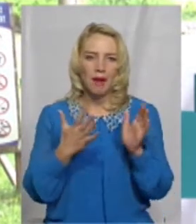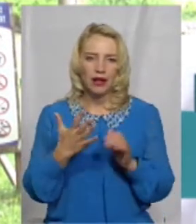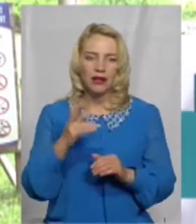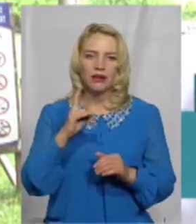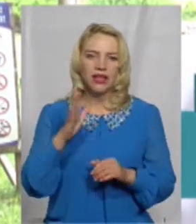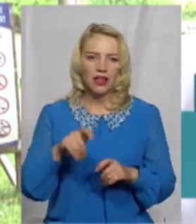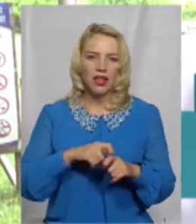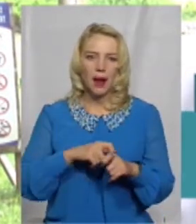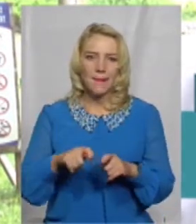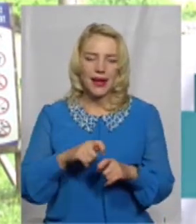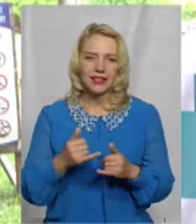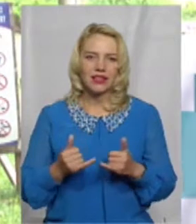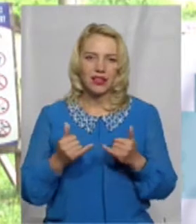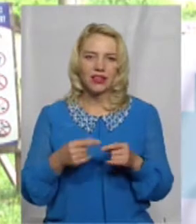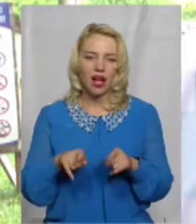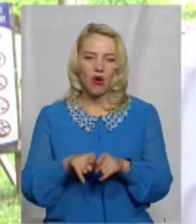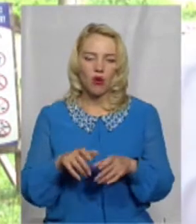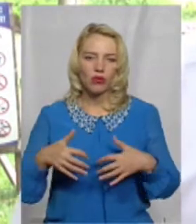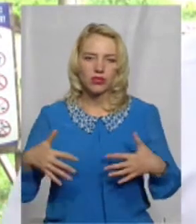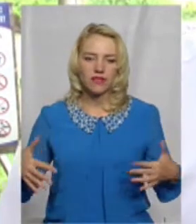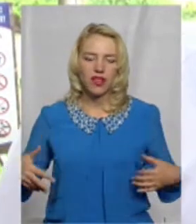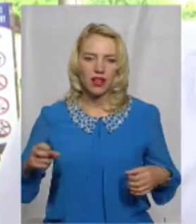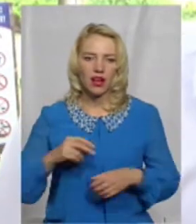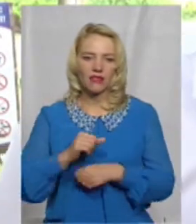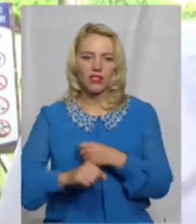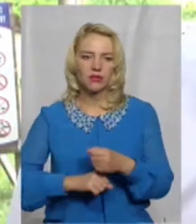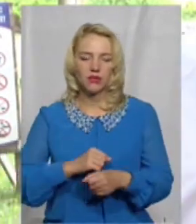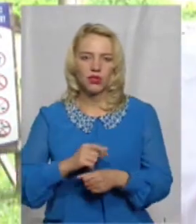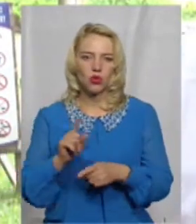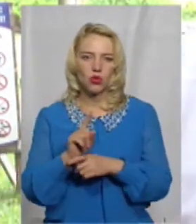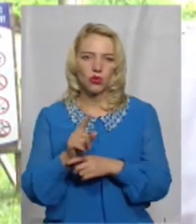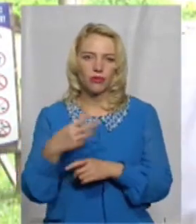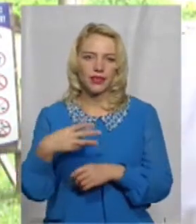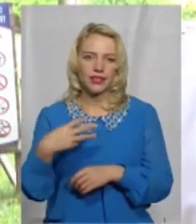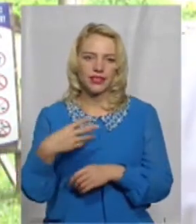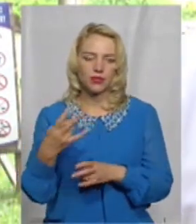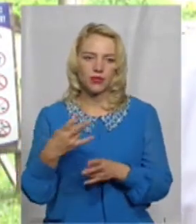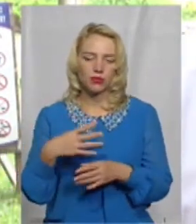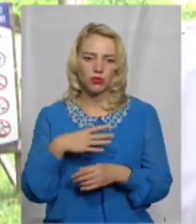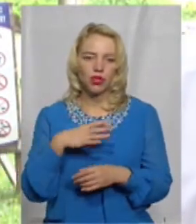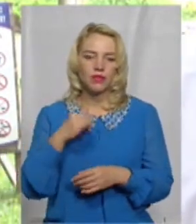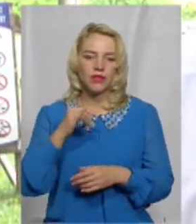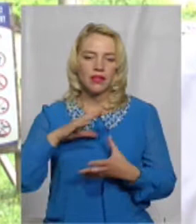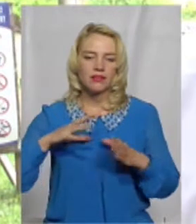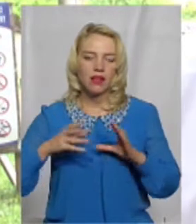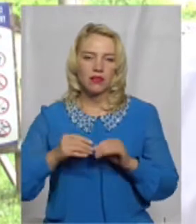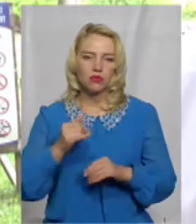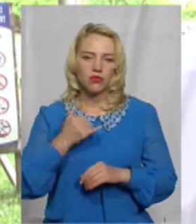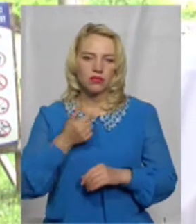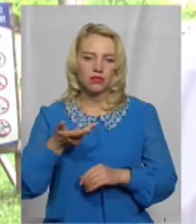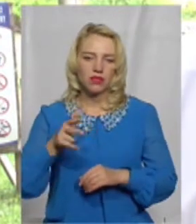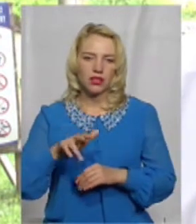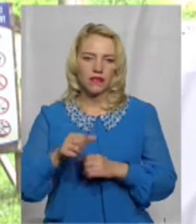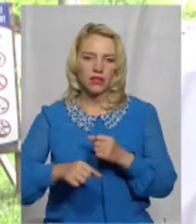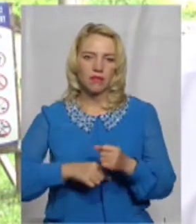Для такого звіра, як ведмідь, не менше 30 повинен бути. На загал у нас 3 ведмеді, у нас